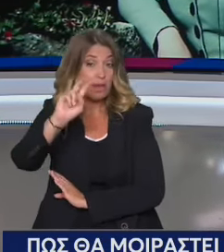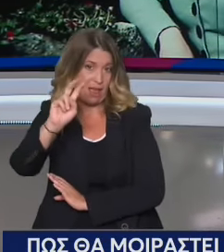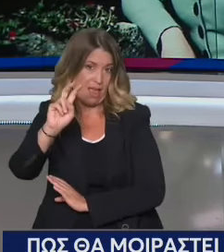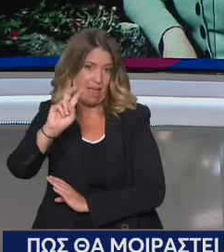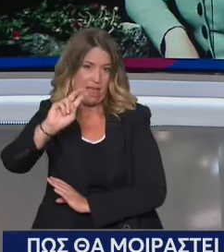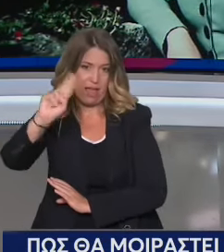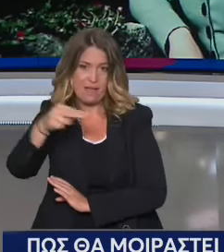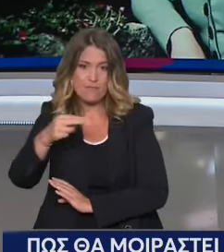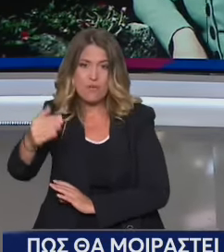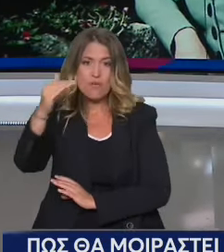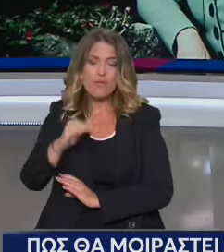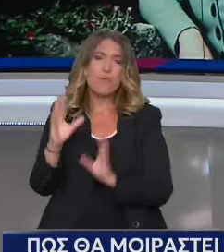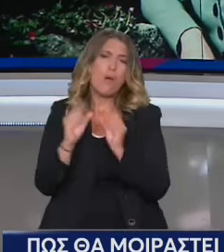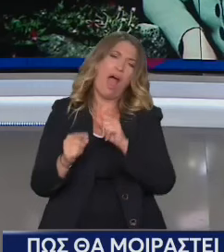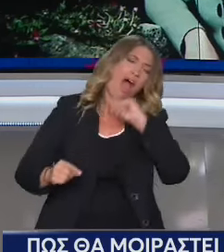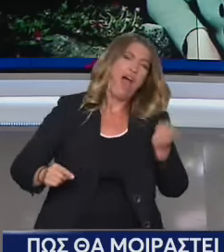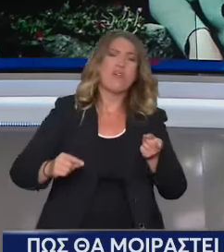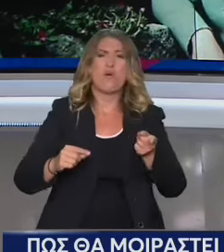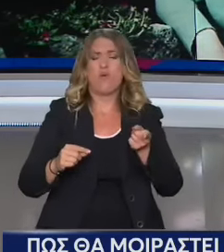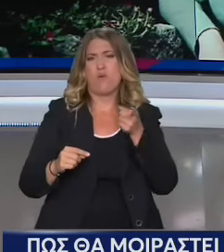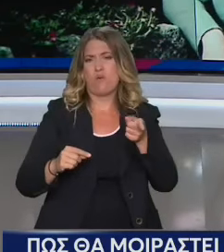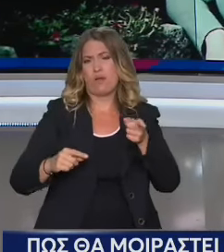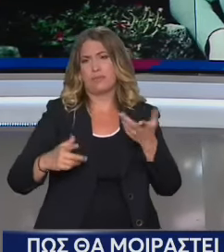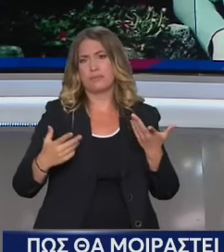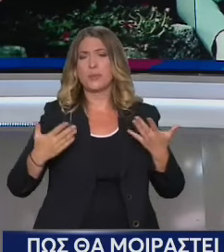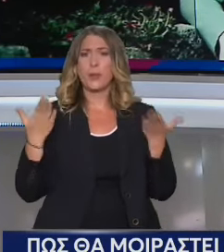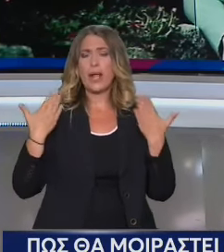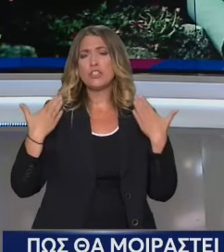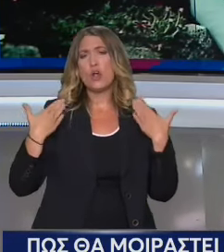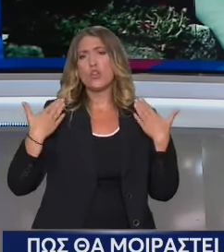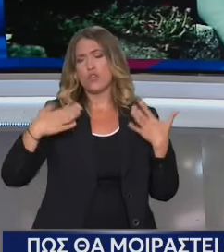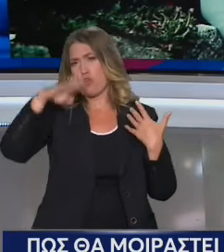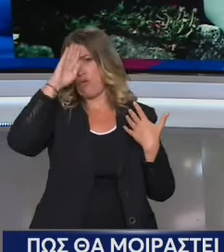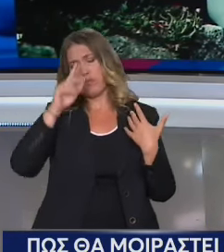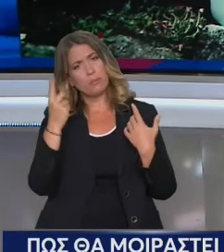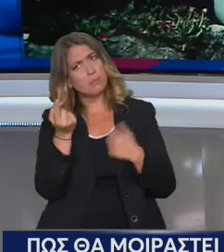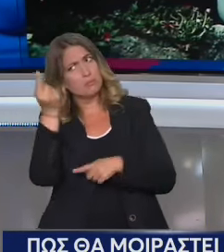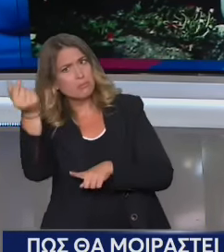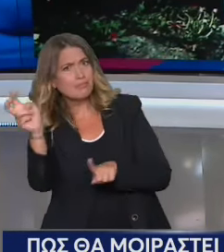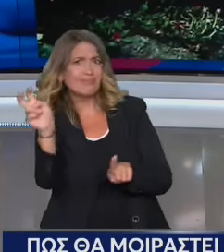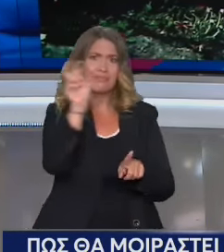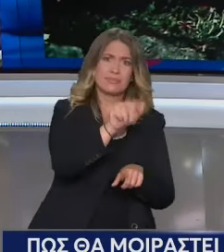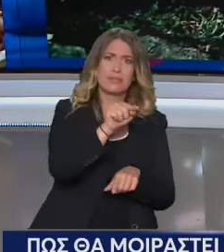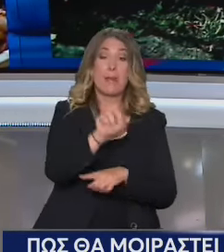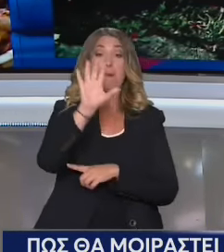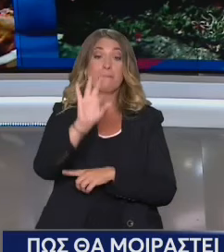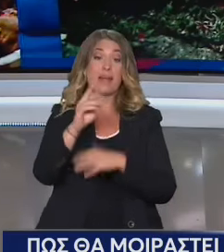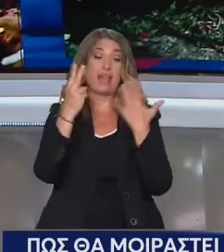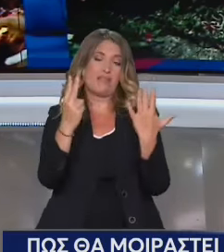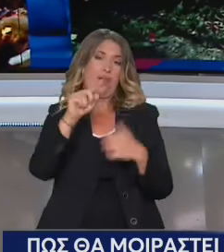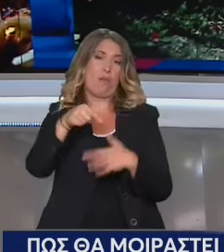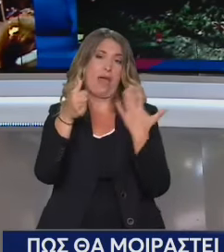έπαυλη Σάντριχαμ που επίσης περνούσε πάρα πολύ μεγάλο διάστημα του έτους η βασίλισσα Ελισάβετ εκεί, 57,6